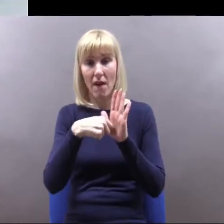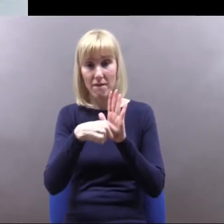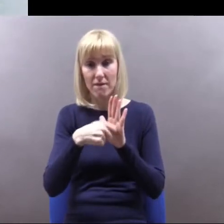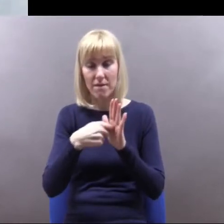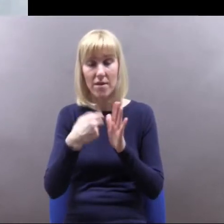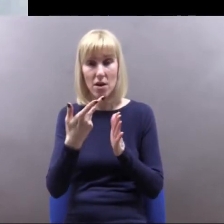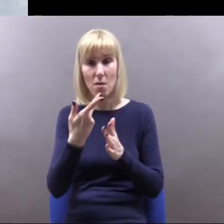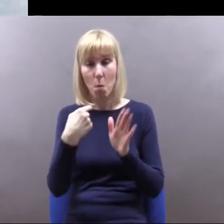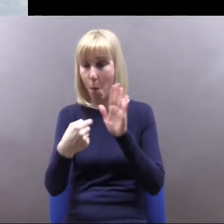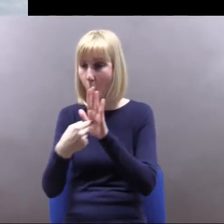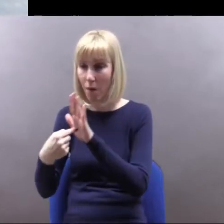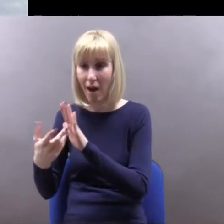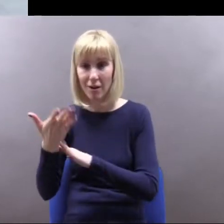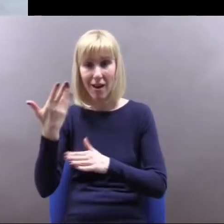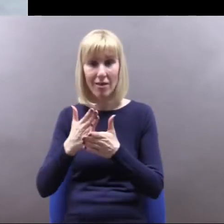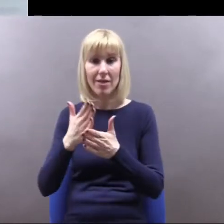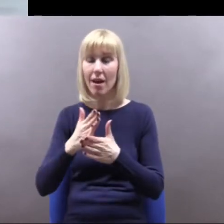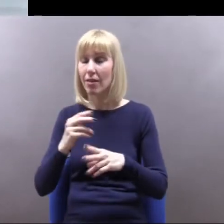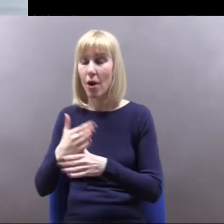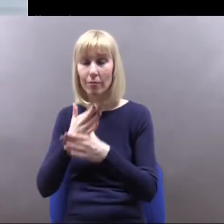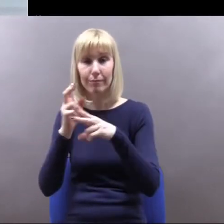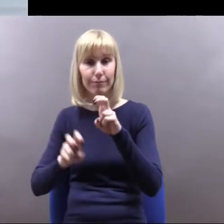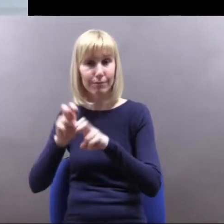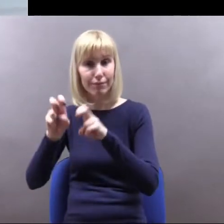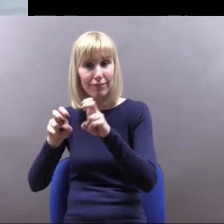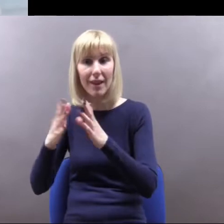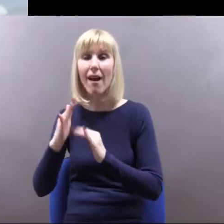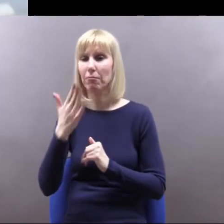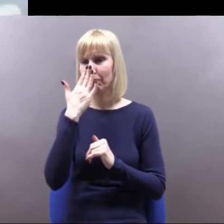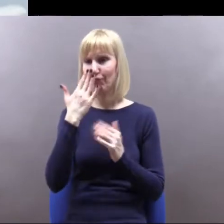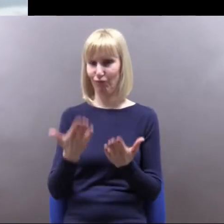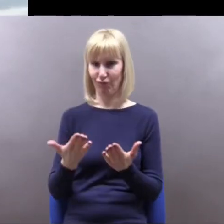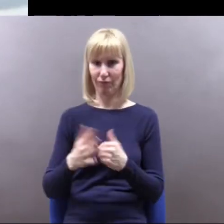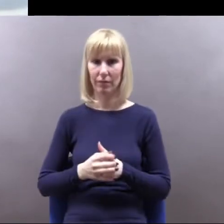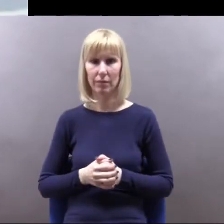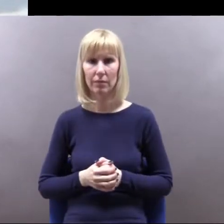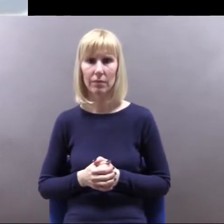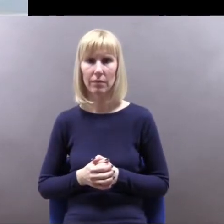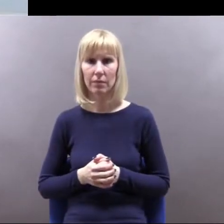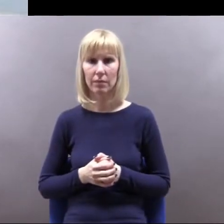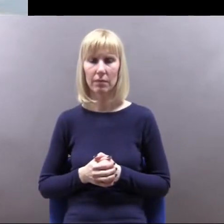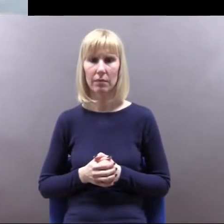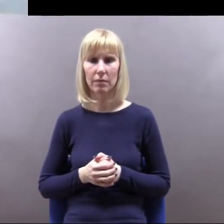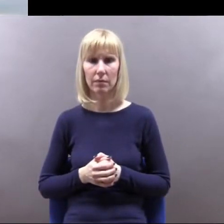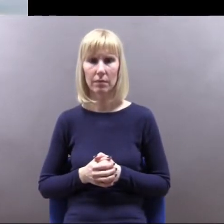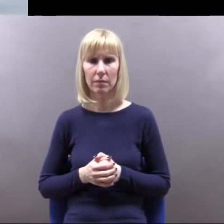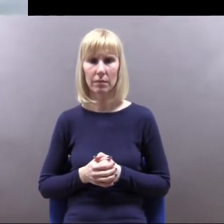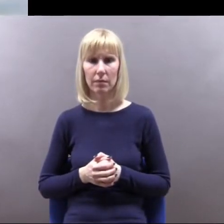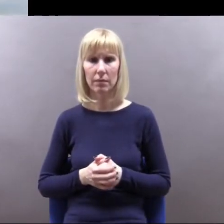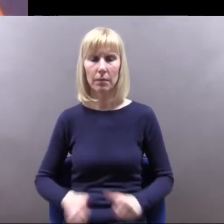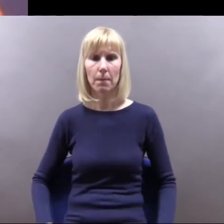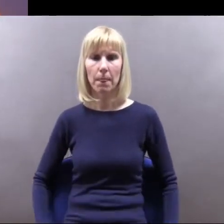pokażę film, jak wygląda schodołaz, bo może nie wszyscy wiedzą. Jest to oczywiście jeden z rodzajów schodołazu, bo rodzajów